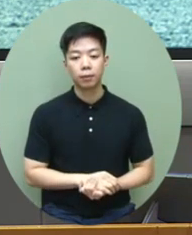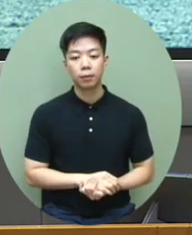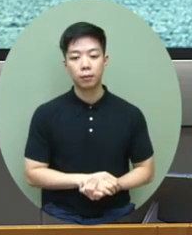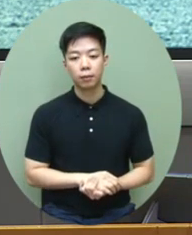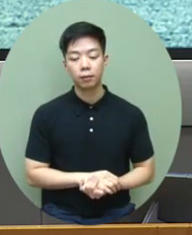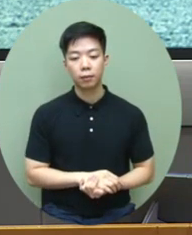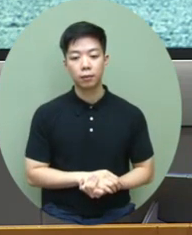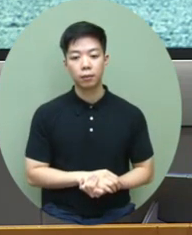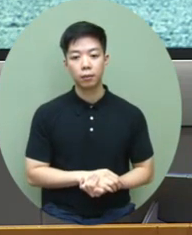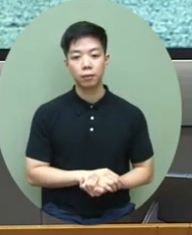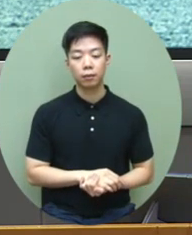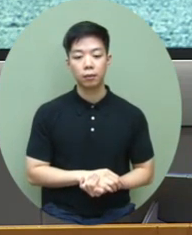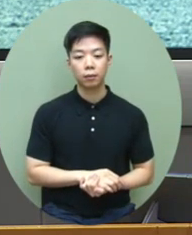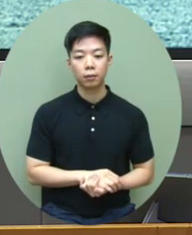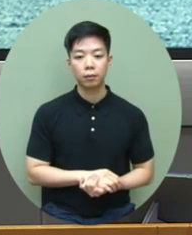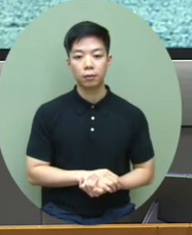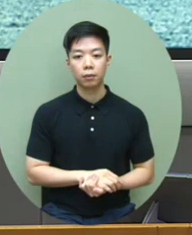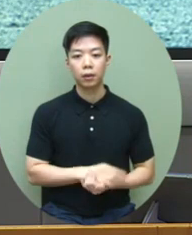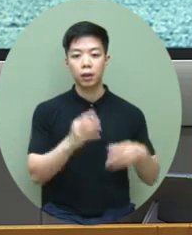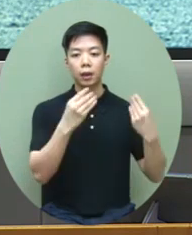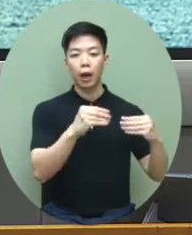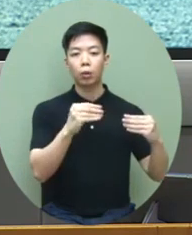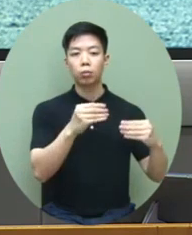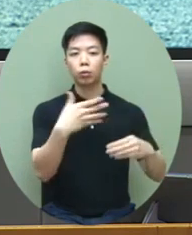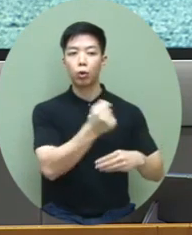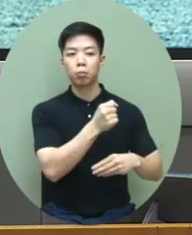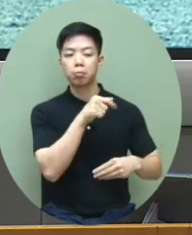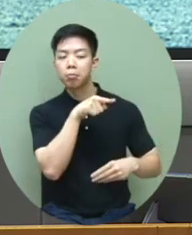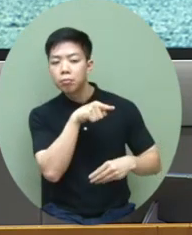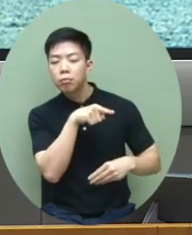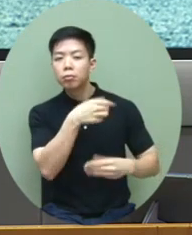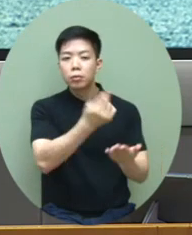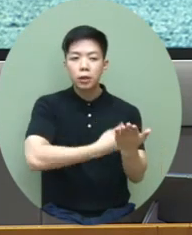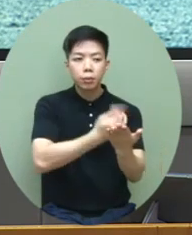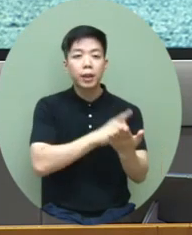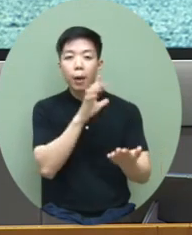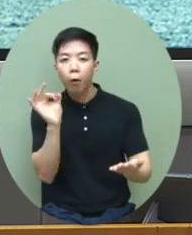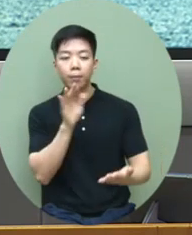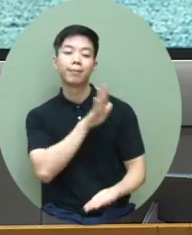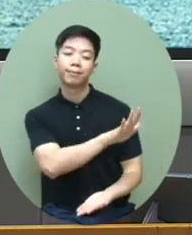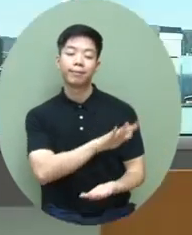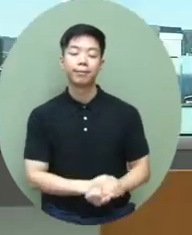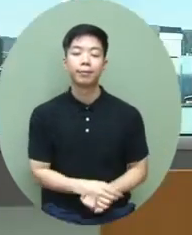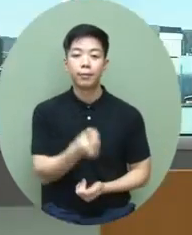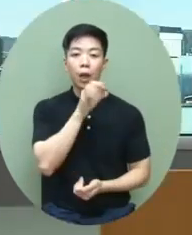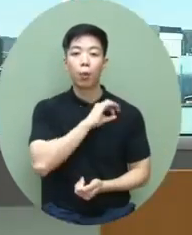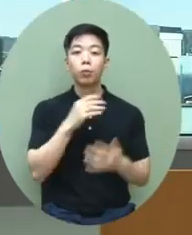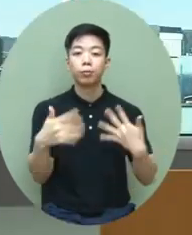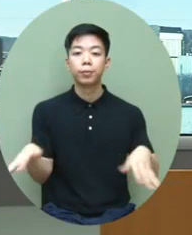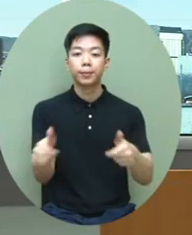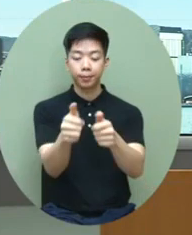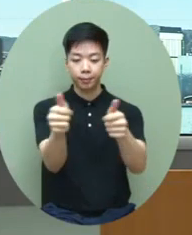要再睇睇喺教育局嗰方面有冇需要係要有指引咯。 記者會結束，多謝大家。